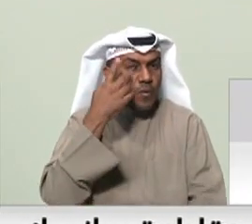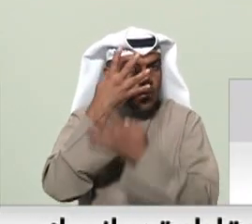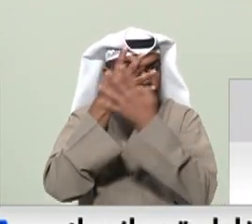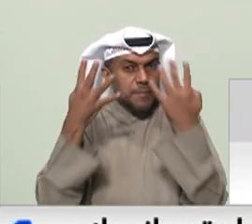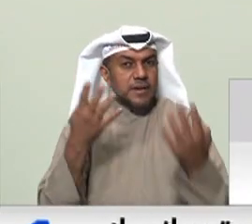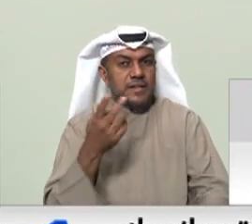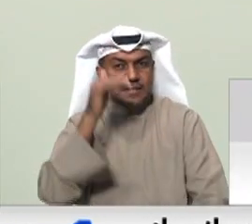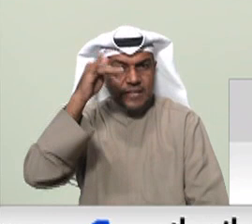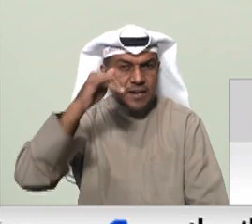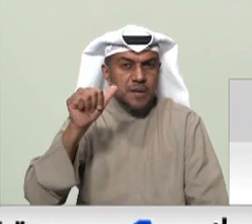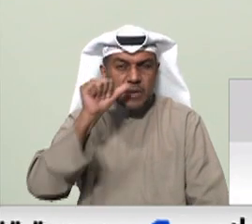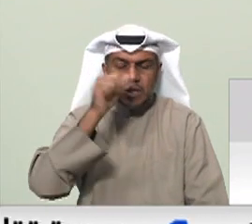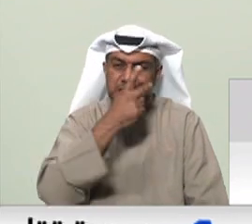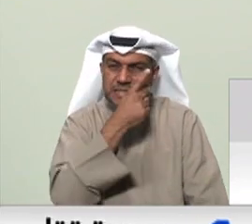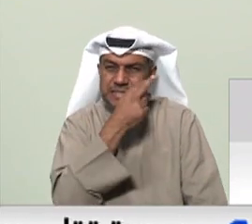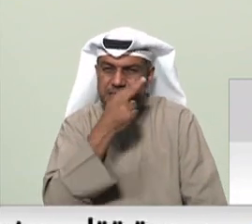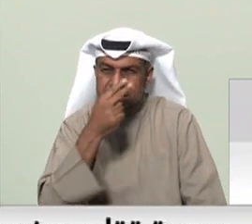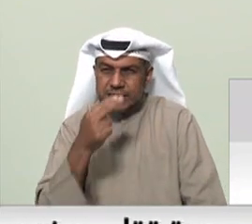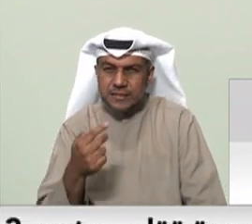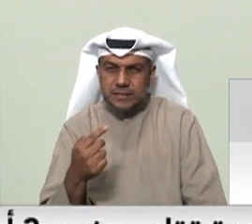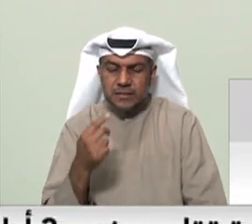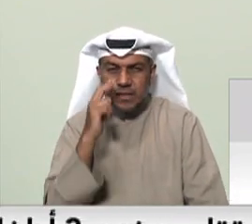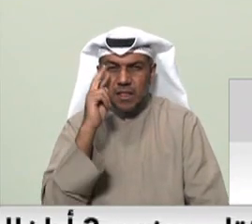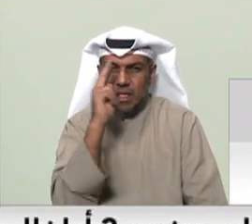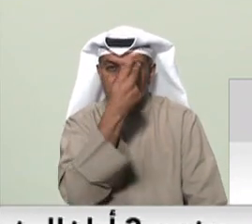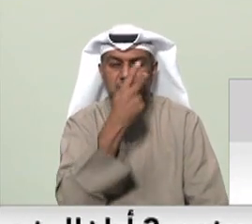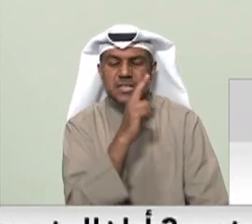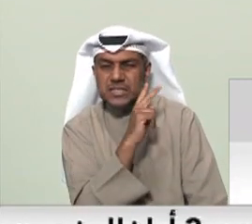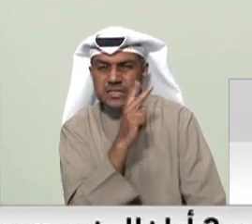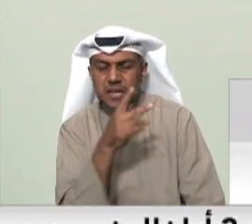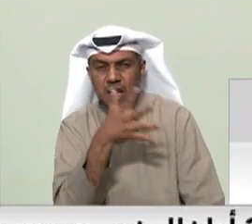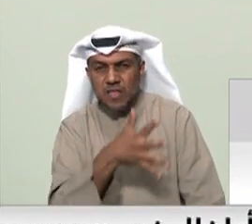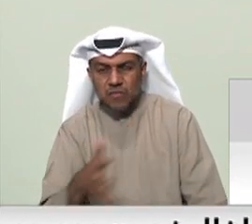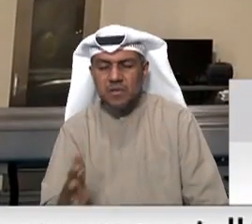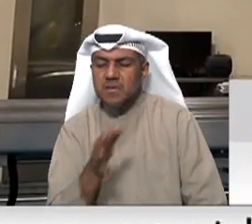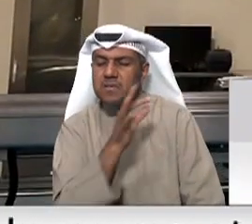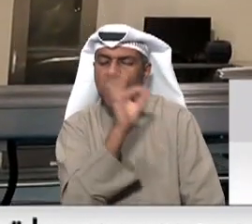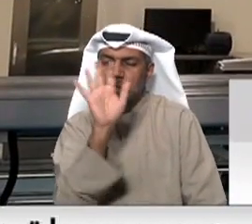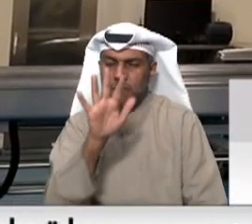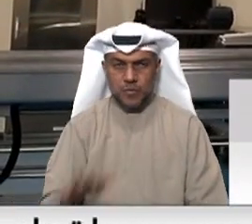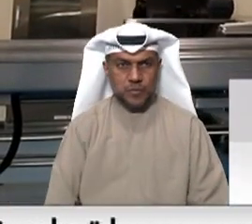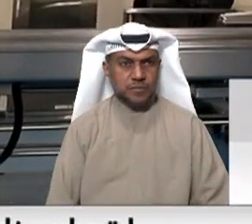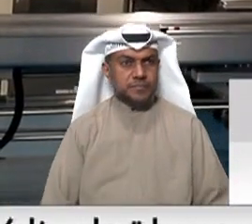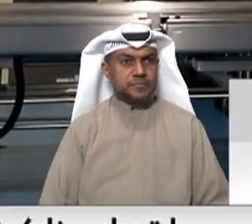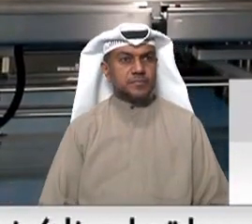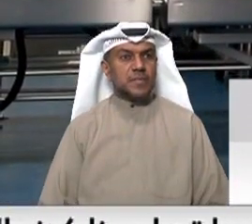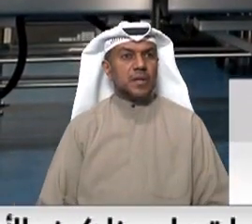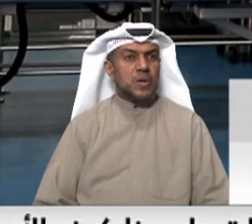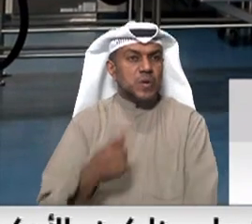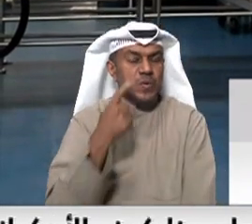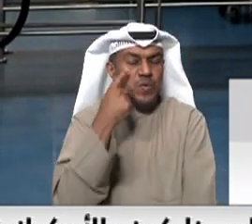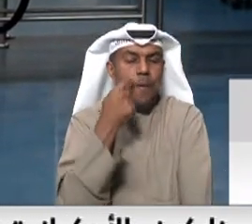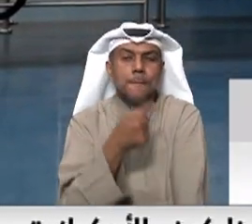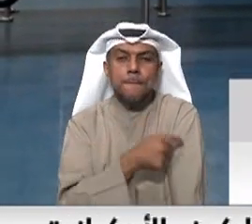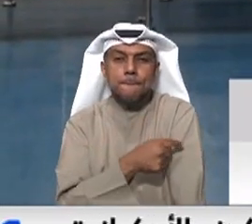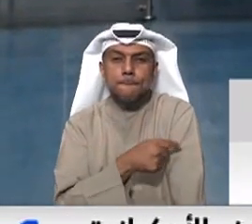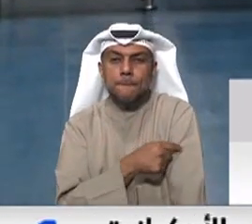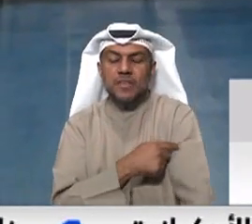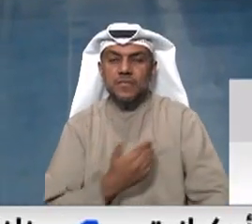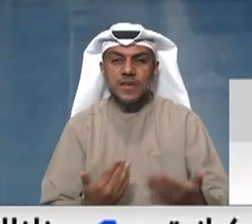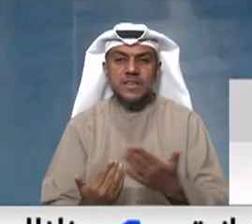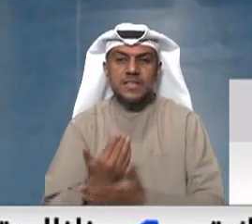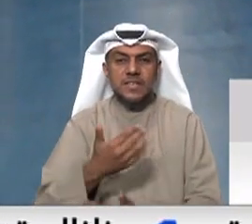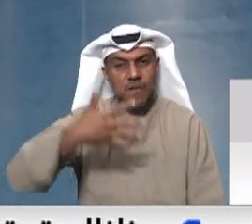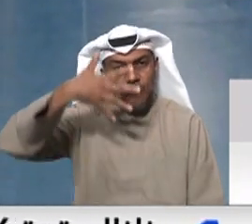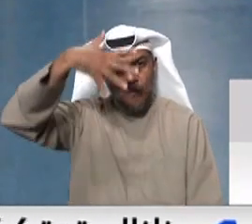عيادات جلوكوما، عيادات الحول والأطفال وغيرها. مستشفى الفروانية الجديد جاء ليؤكد الحرص